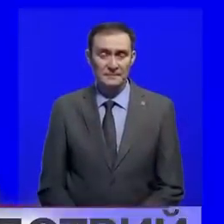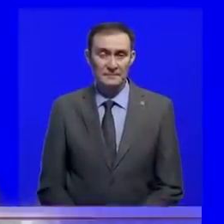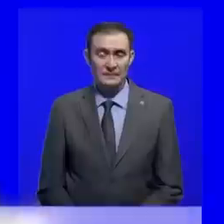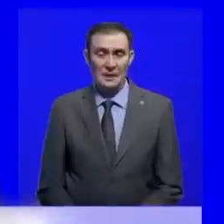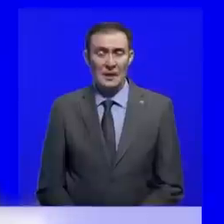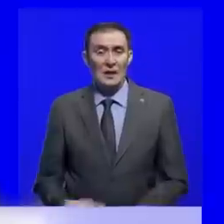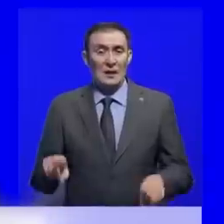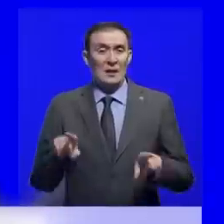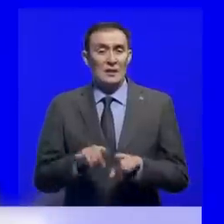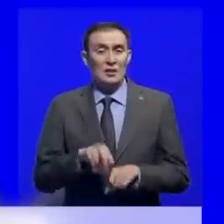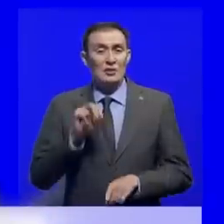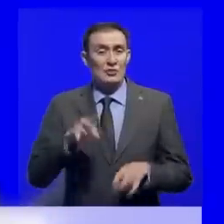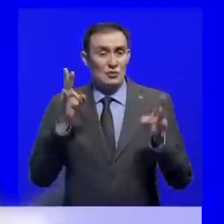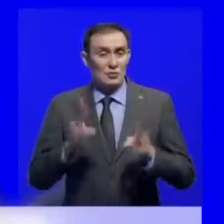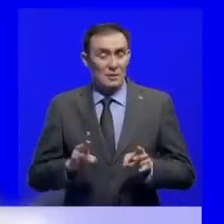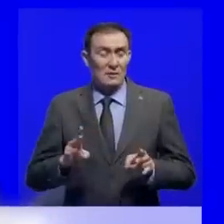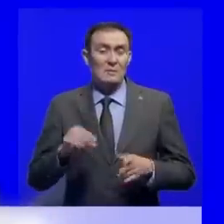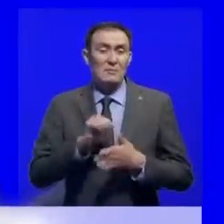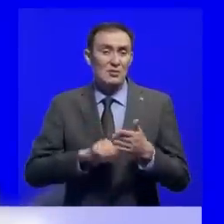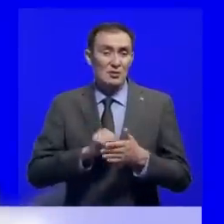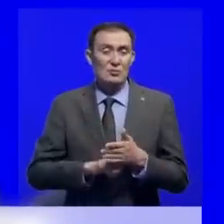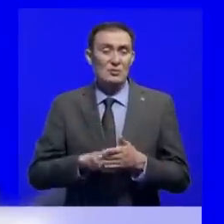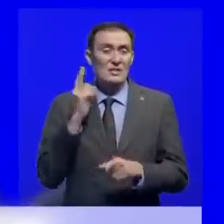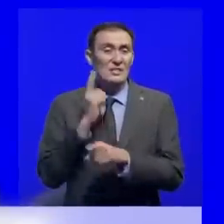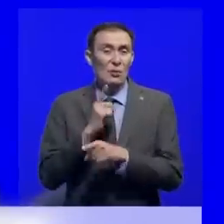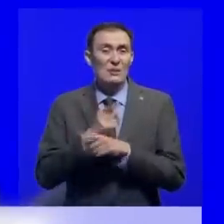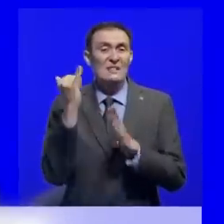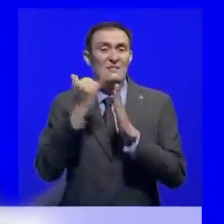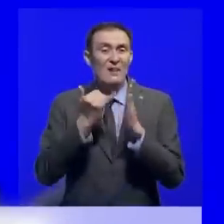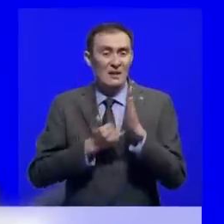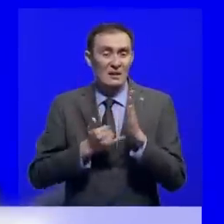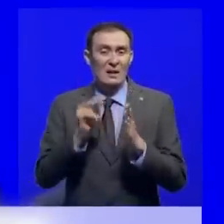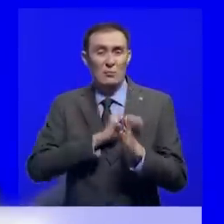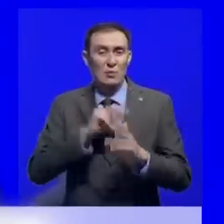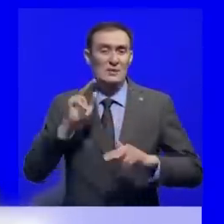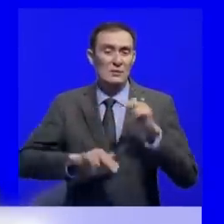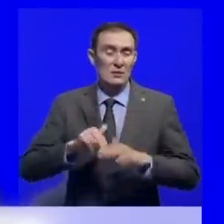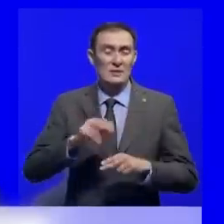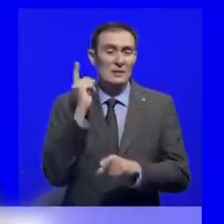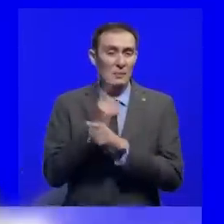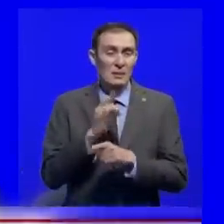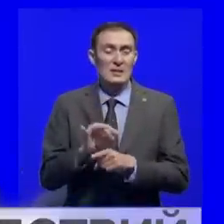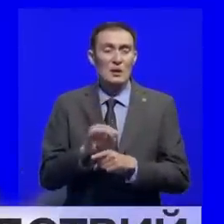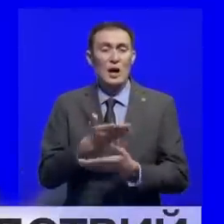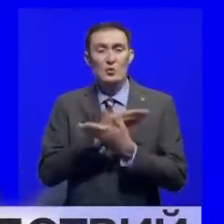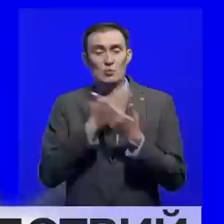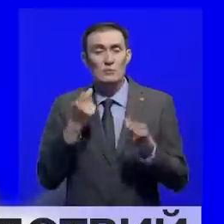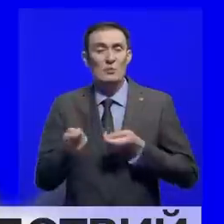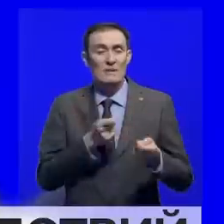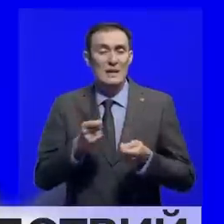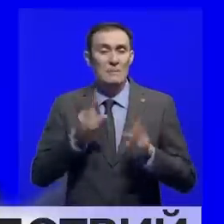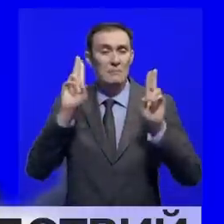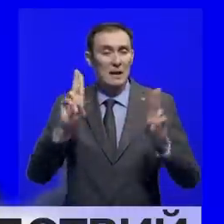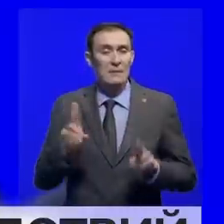такие происшествия чаще всего связаны с незаконной сваркой незаконными застройками И отсутствием управления в сфере